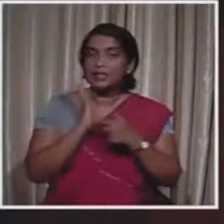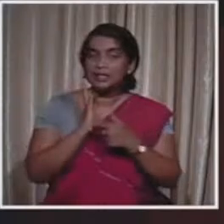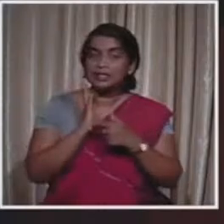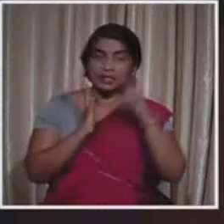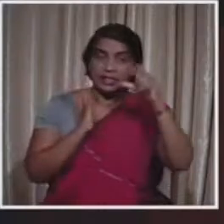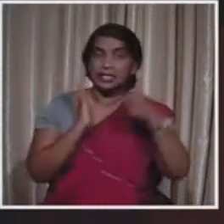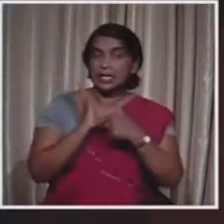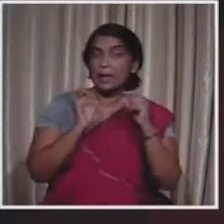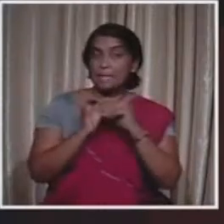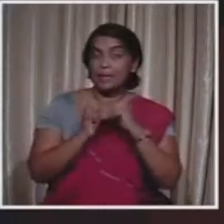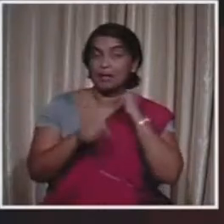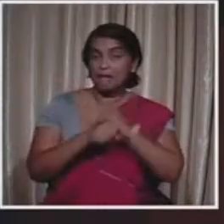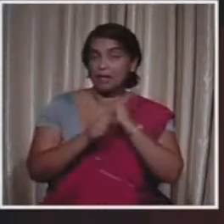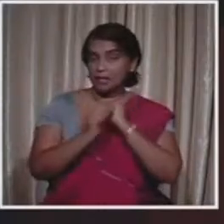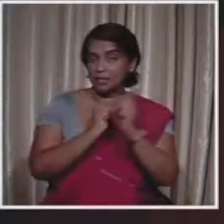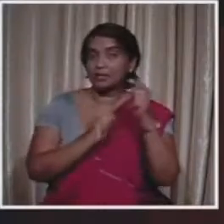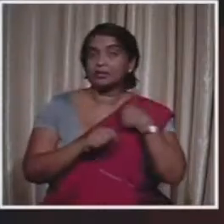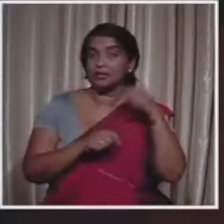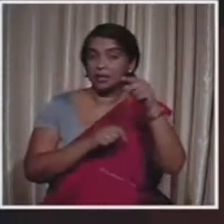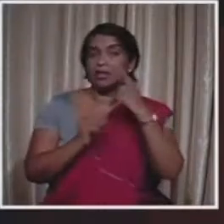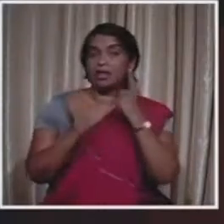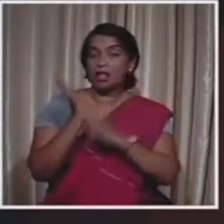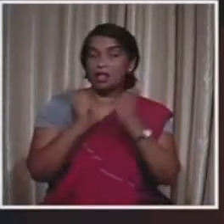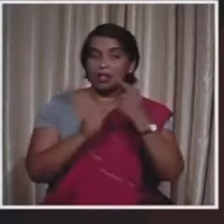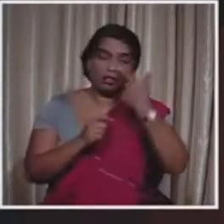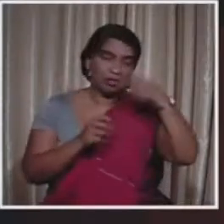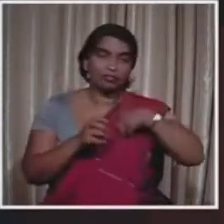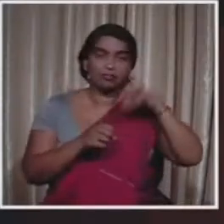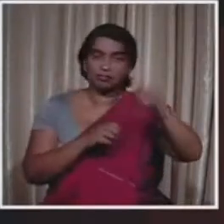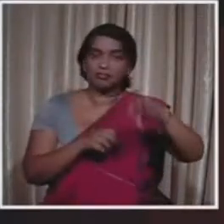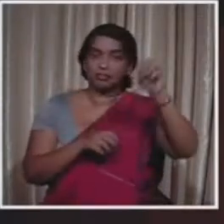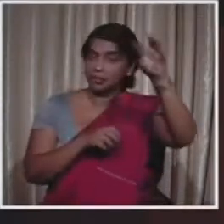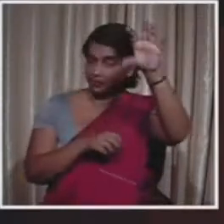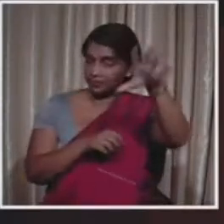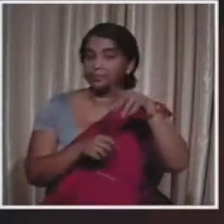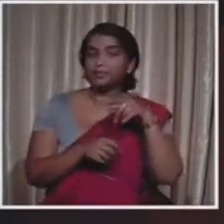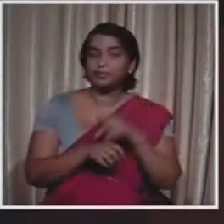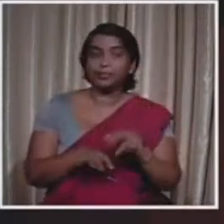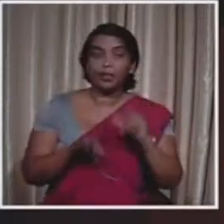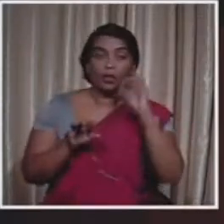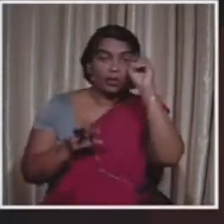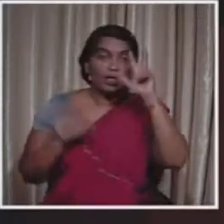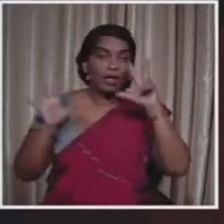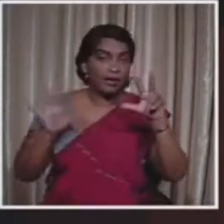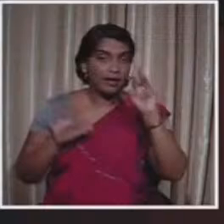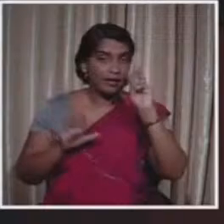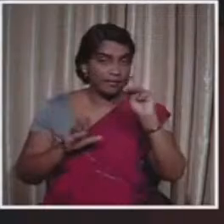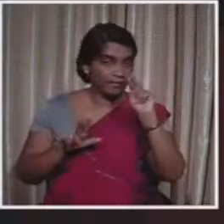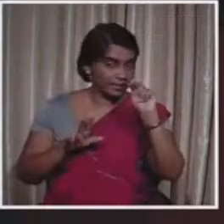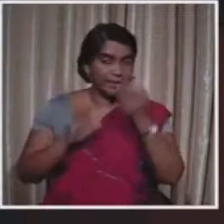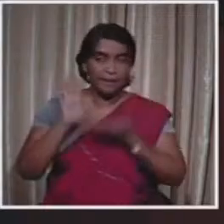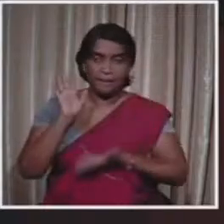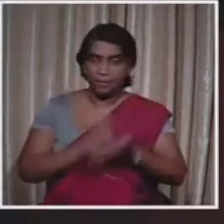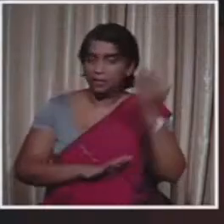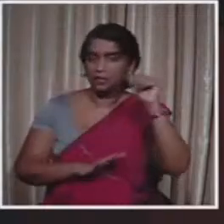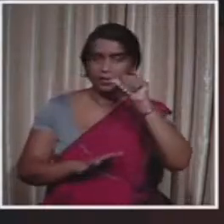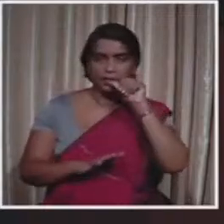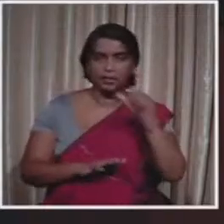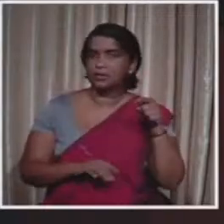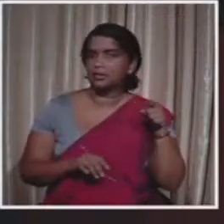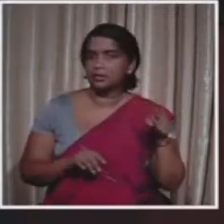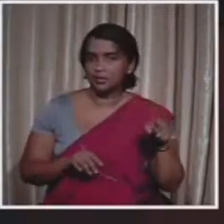डिपोटत मे कीन स्थान तुनटमयान्ने मे बौसरेगे तीन तेल्टिकतमाई अरगिनयान्ने अटाई विस्सट पिटात्वेन्ने एनिसा किसीम विधियकिन